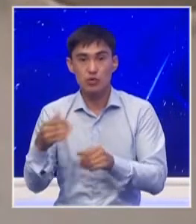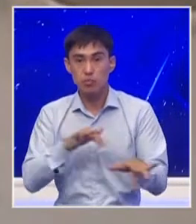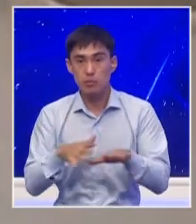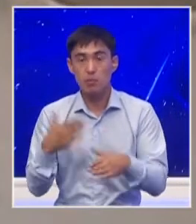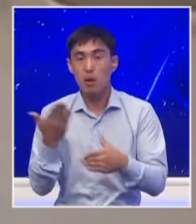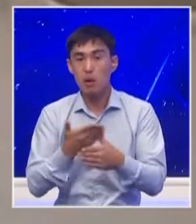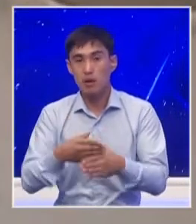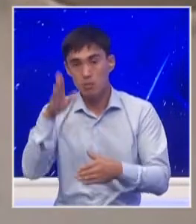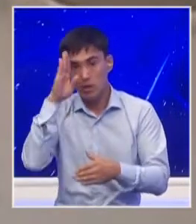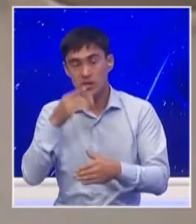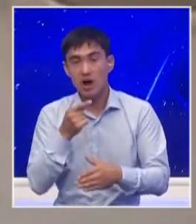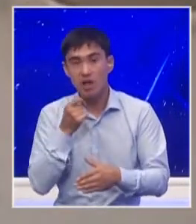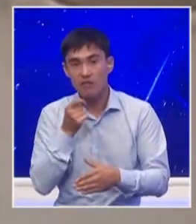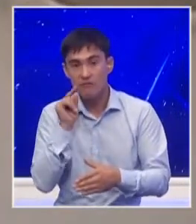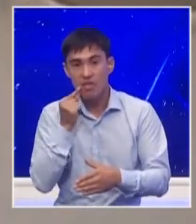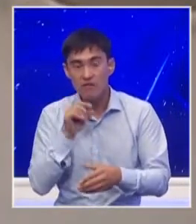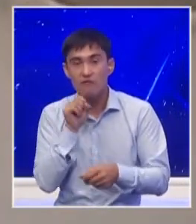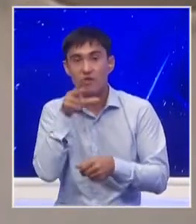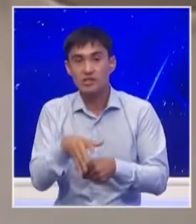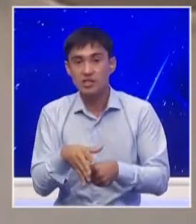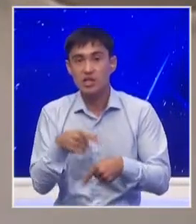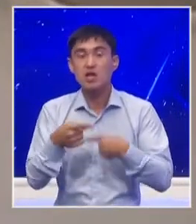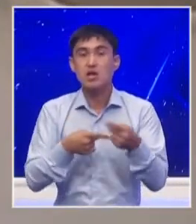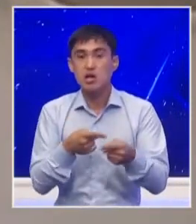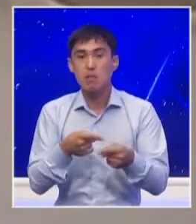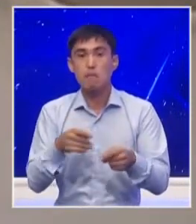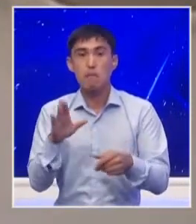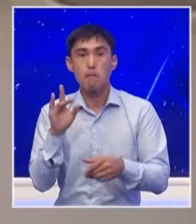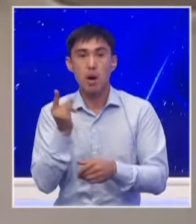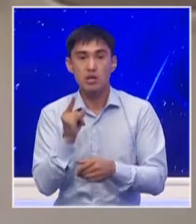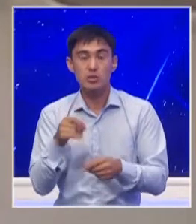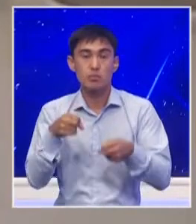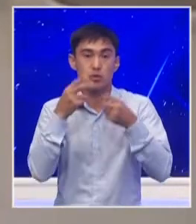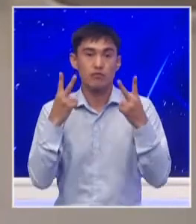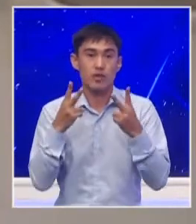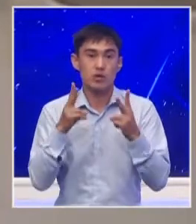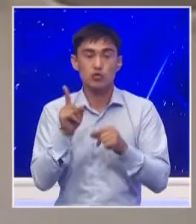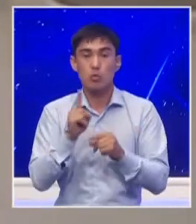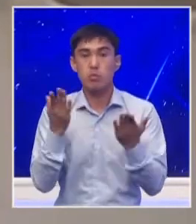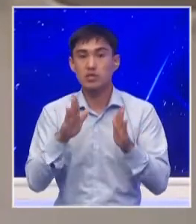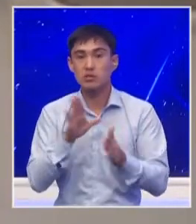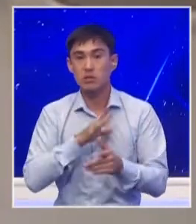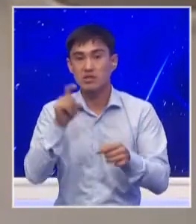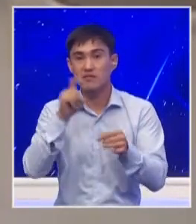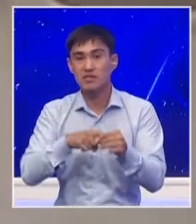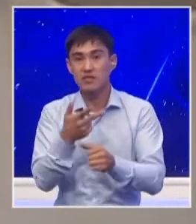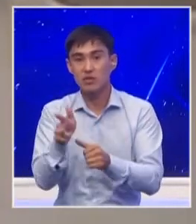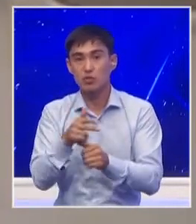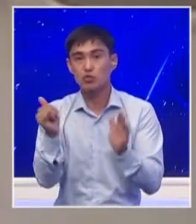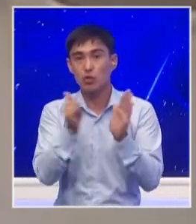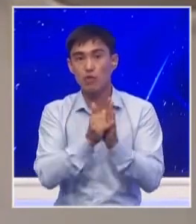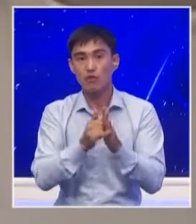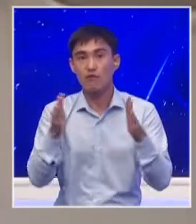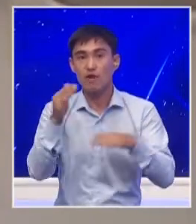помогли мальчику конфета выскочила из дыхательных путей и малыш пришел себя плохо произошедшее было зафиксировано видеокамерой